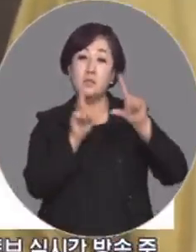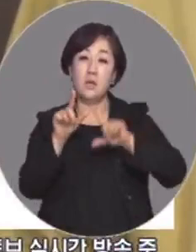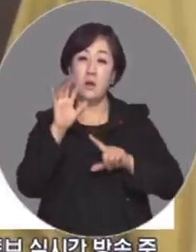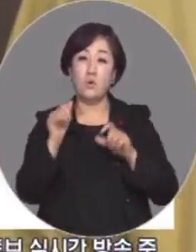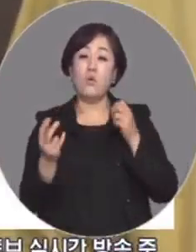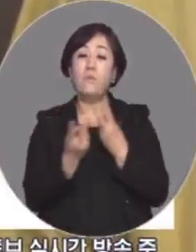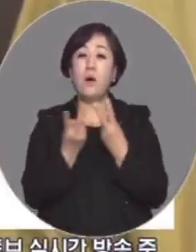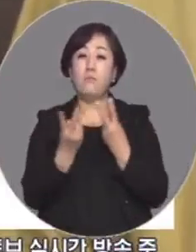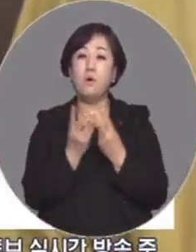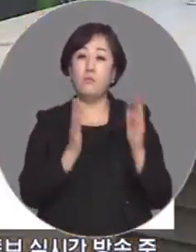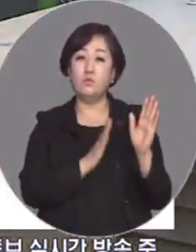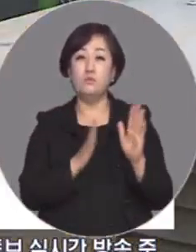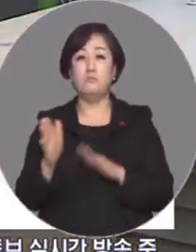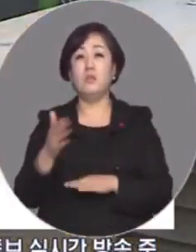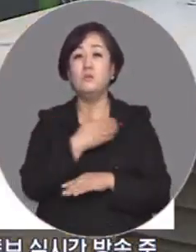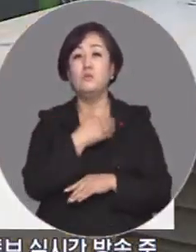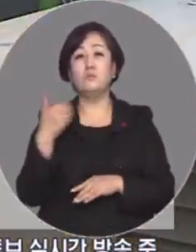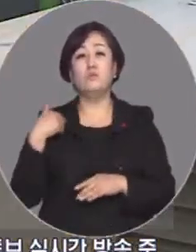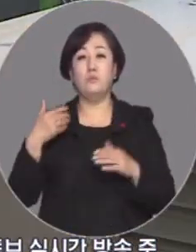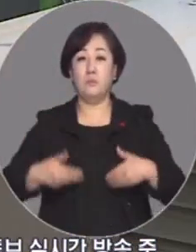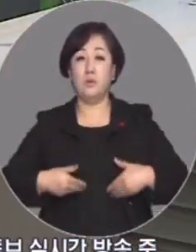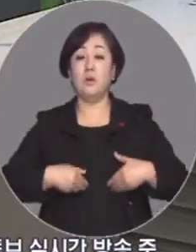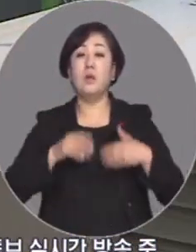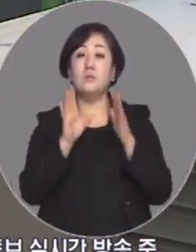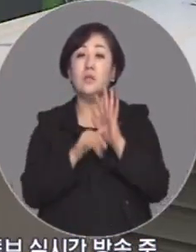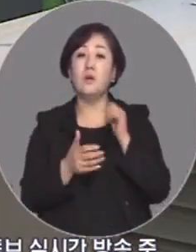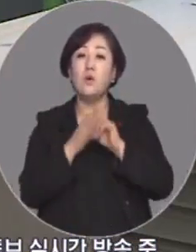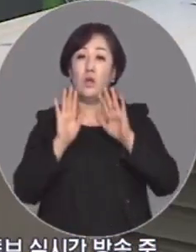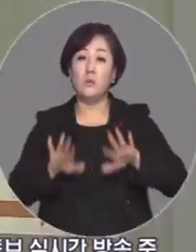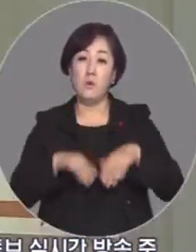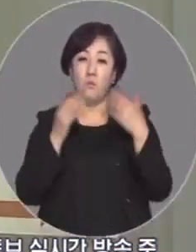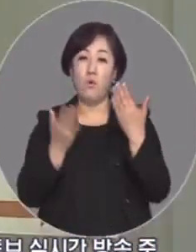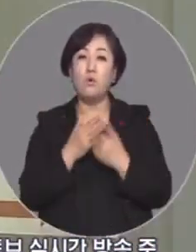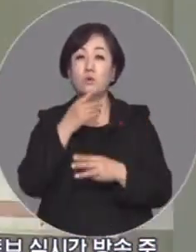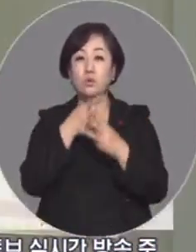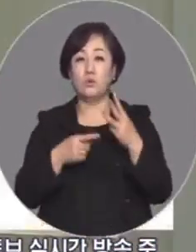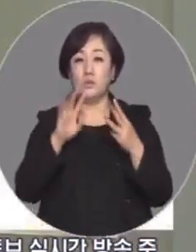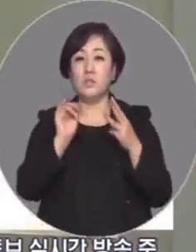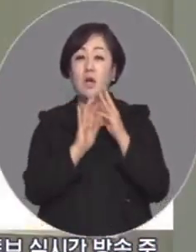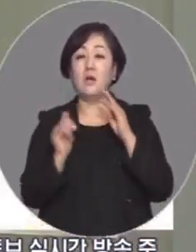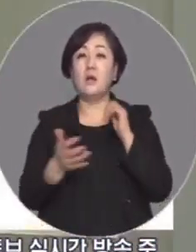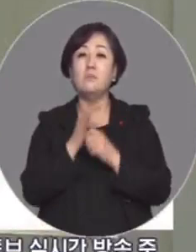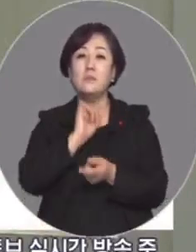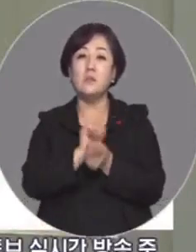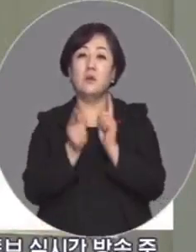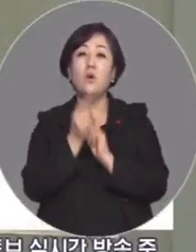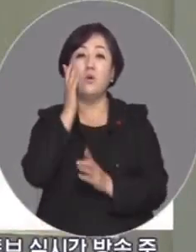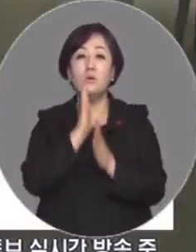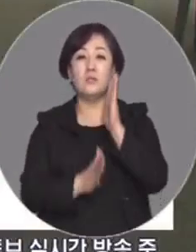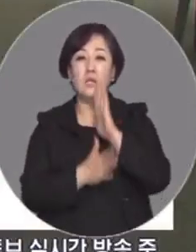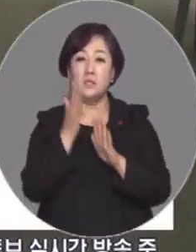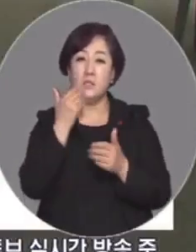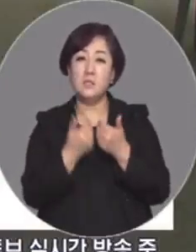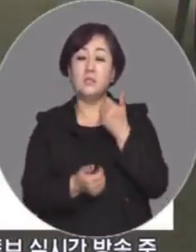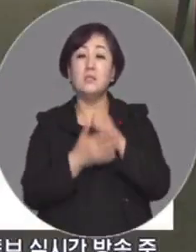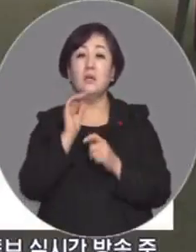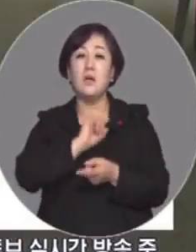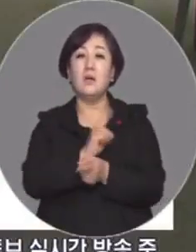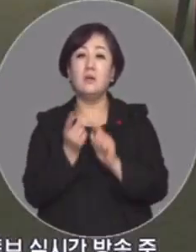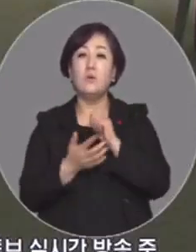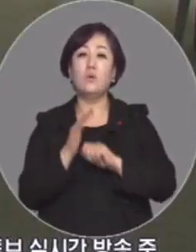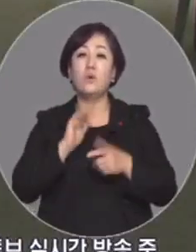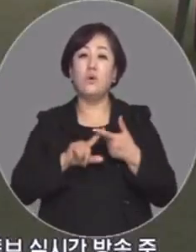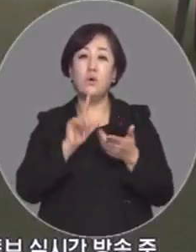어떤 방법으로 확보해야 됩니다. 그러면서 이번 전수조사가 울산시와 사전 교감 아래 진행된 것이라며 시군